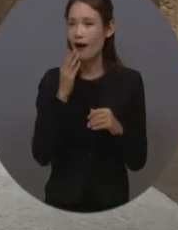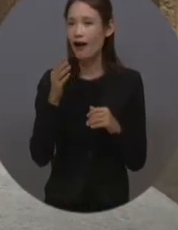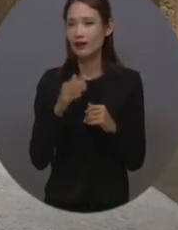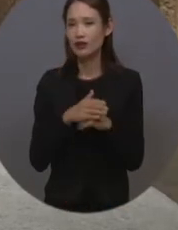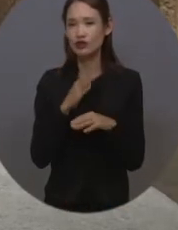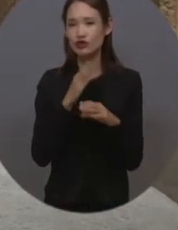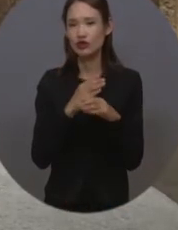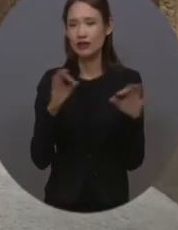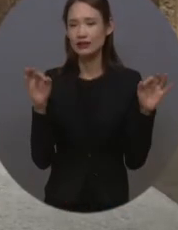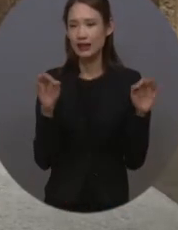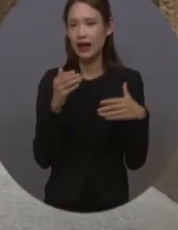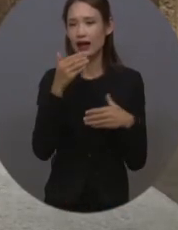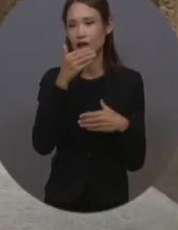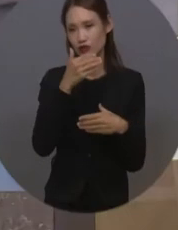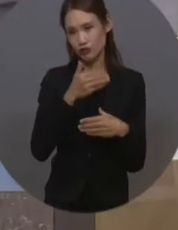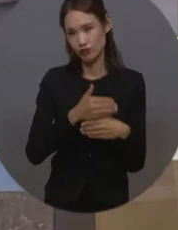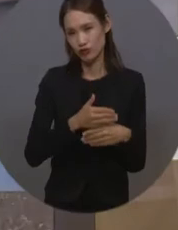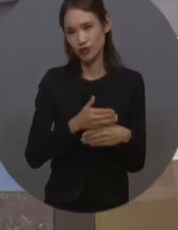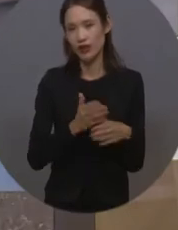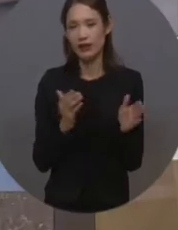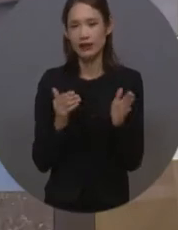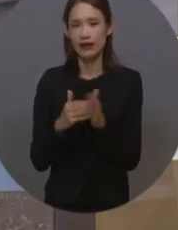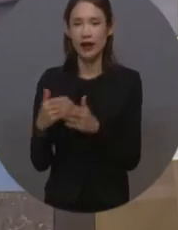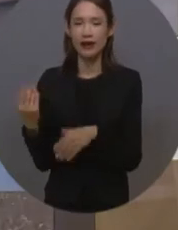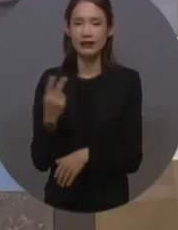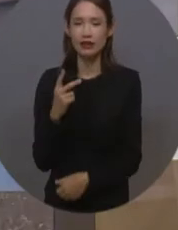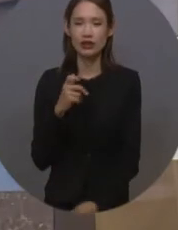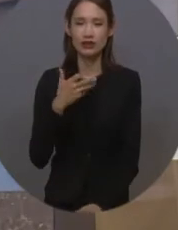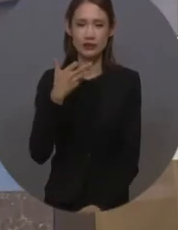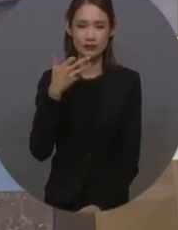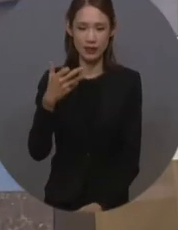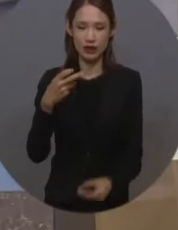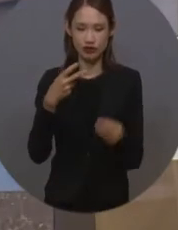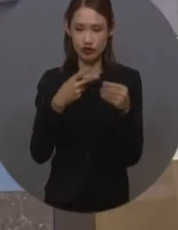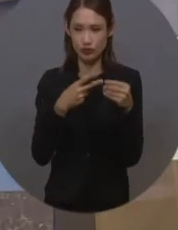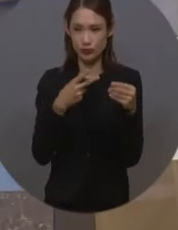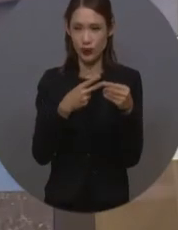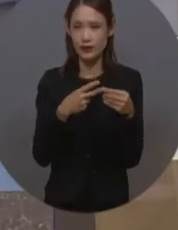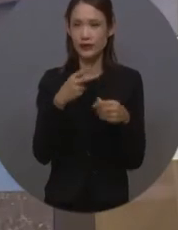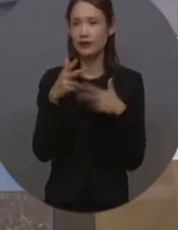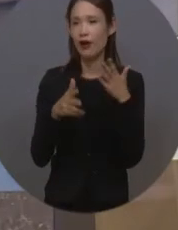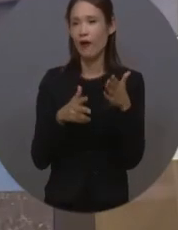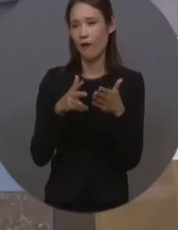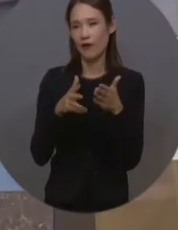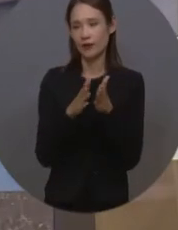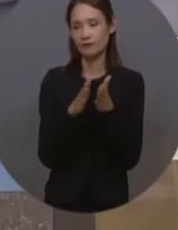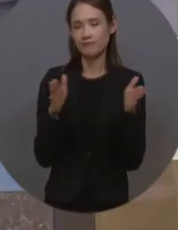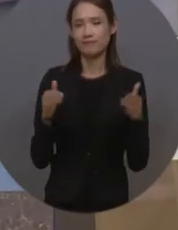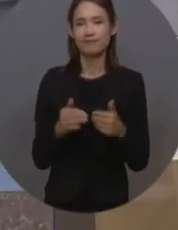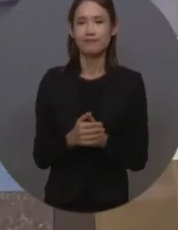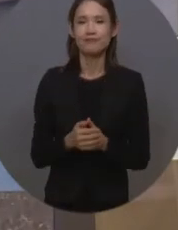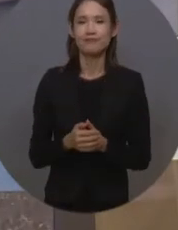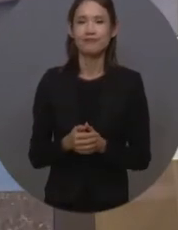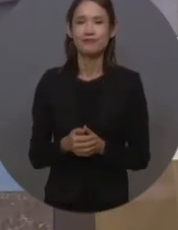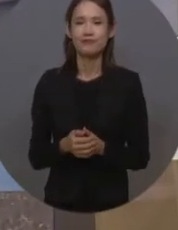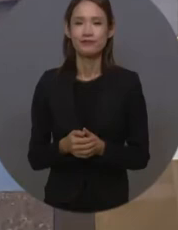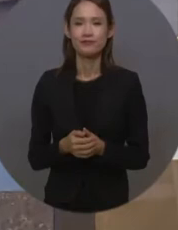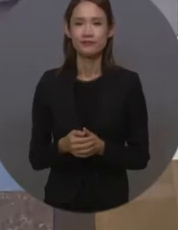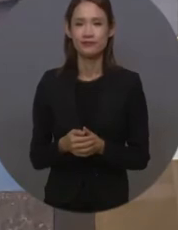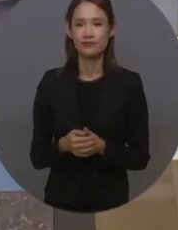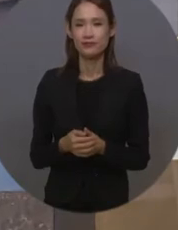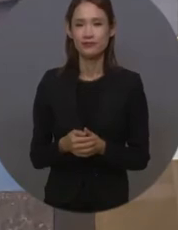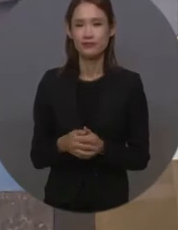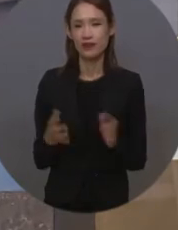네. 중간에 잠시 중단하셨다가 2018년도에 그렇죠. 시즌 2 영업을 시작하고 계신 건데, 그럼